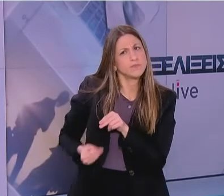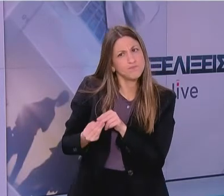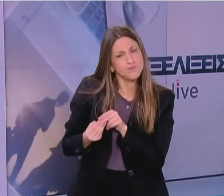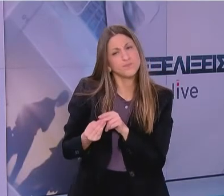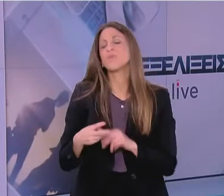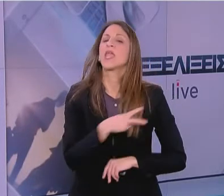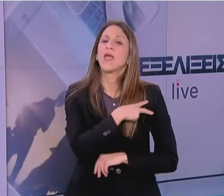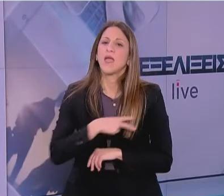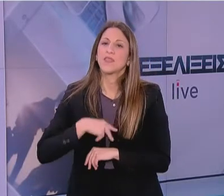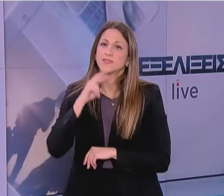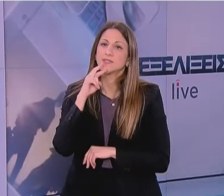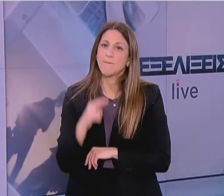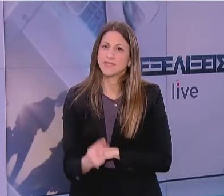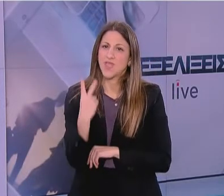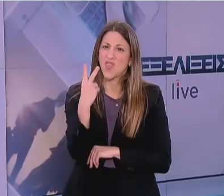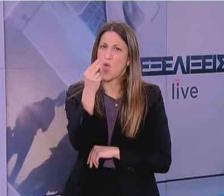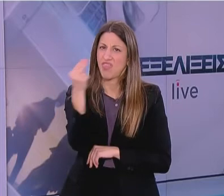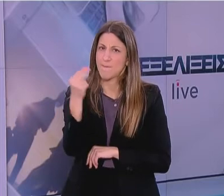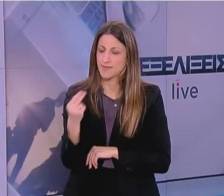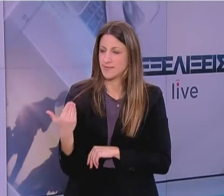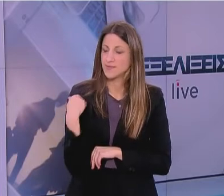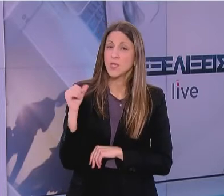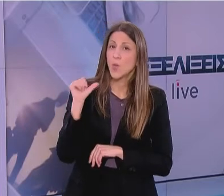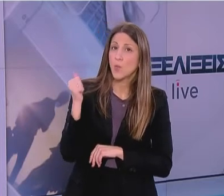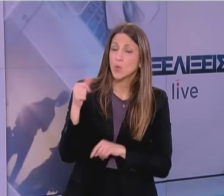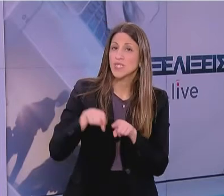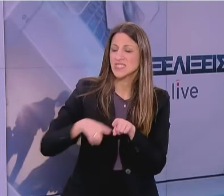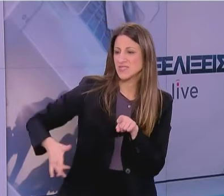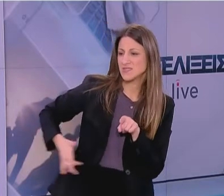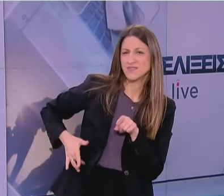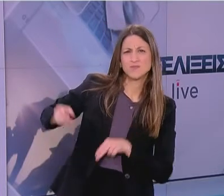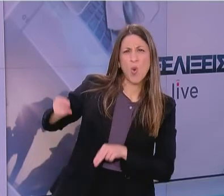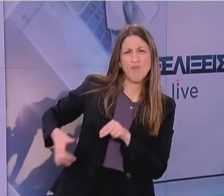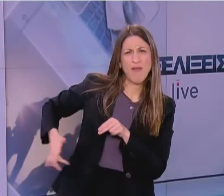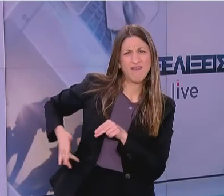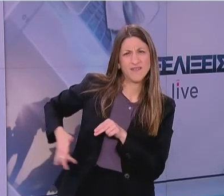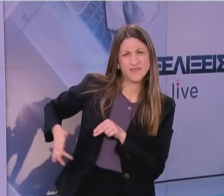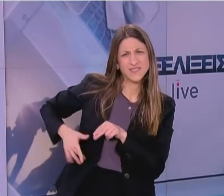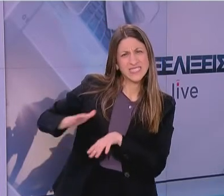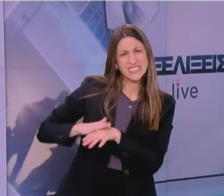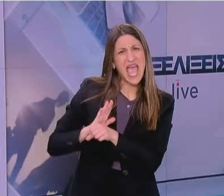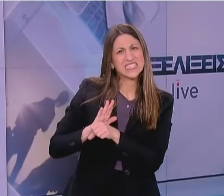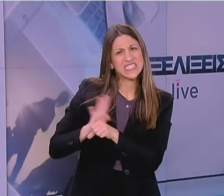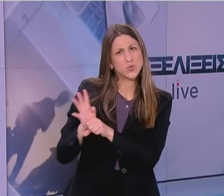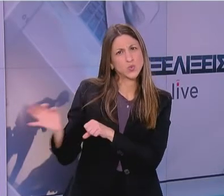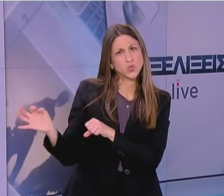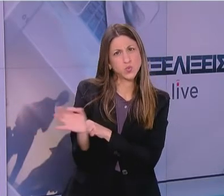Δύο θέματα βάζει η δημοσιογράφος. Το πρώτο είναι της νεφρικής βλάβης, της βλάβης στα νεφρά μας από τον ιό.